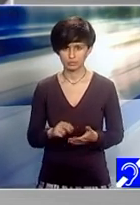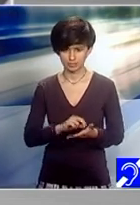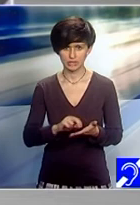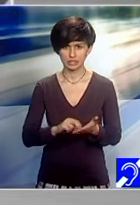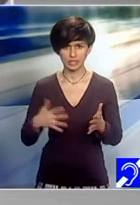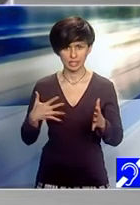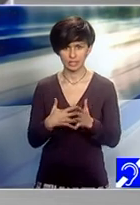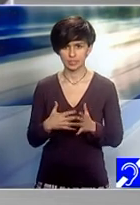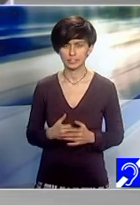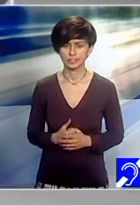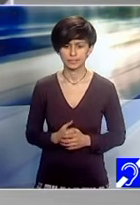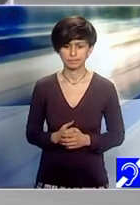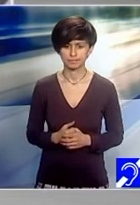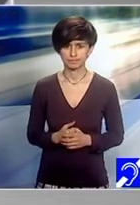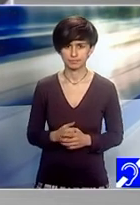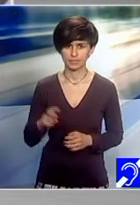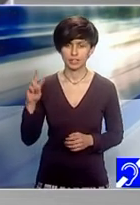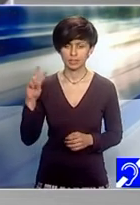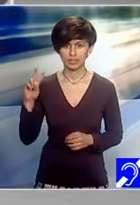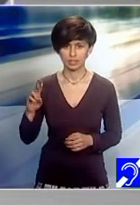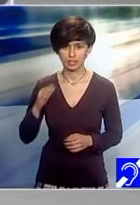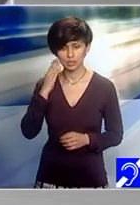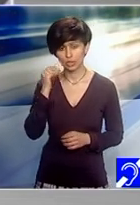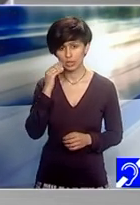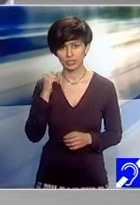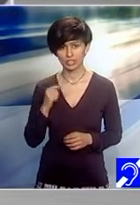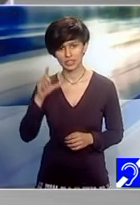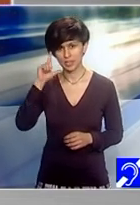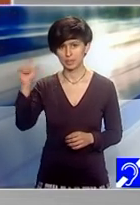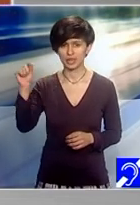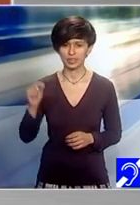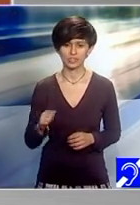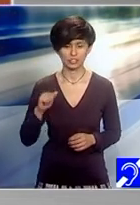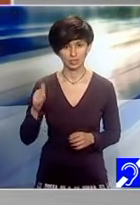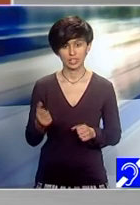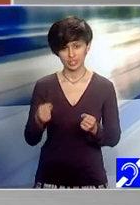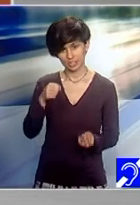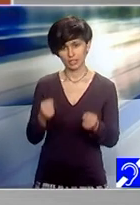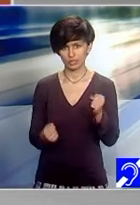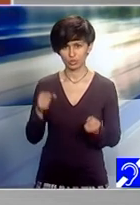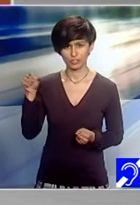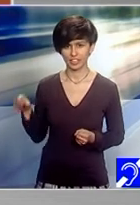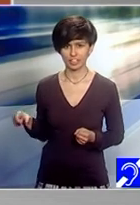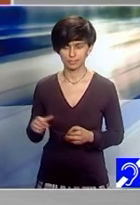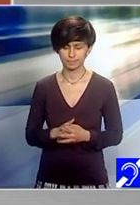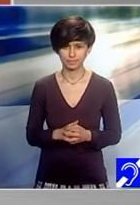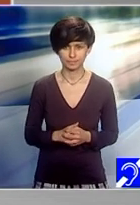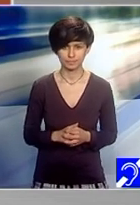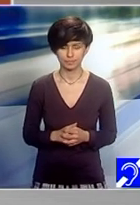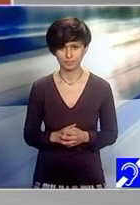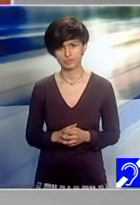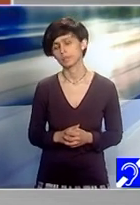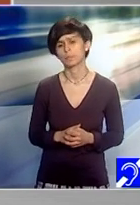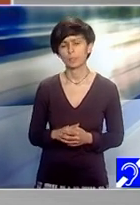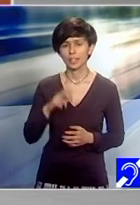testelor. 2 fete merg curajoase, una e și șofer. Și medic și șofer. Știm,